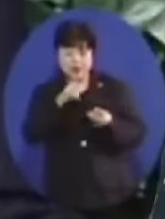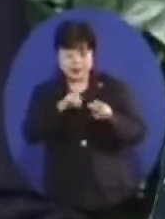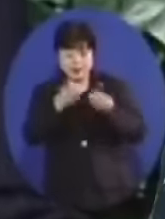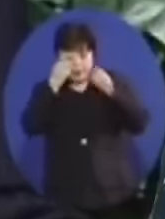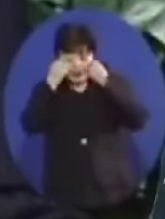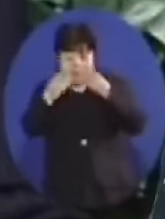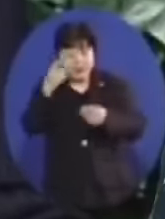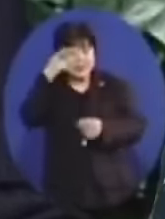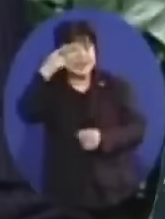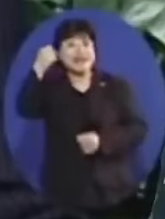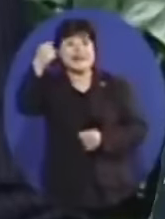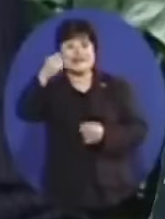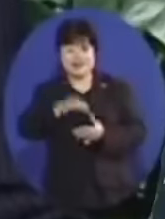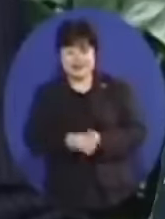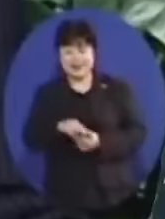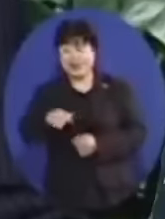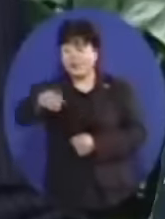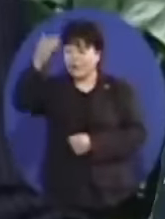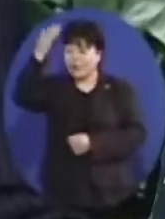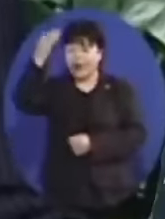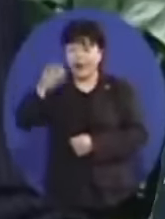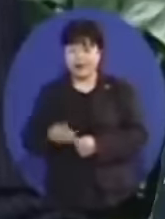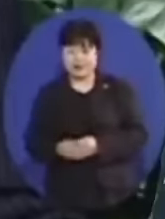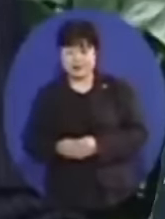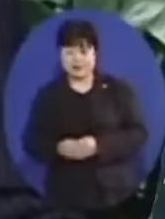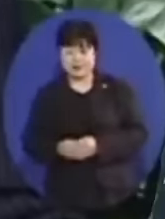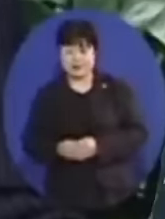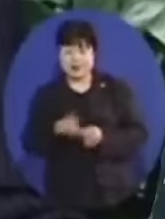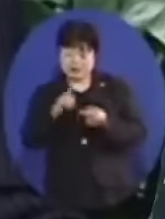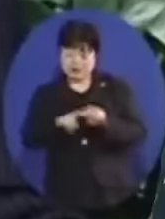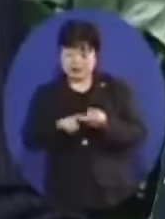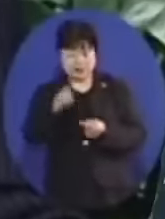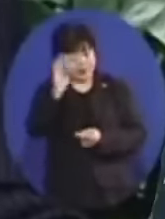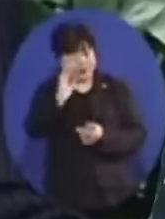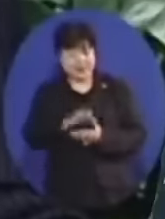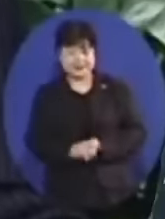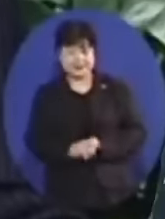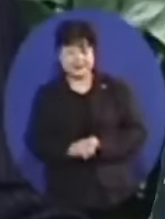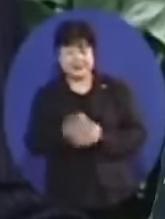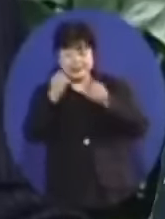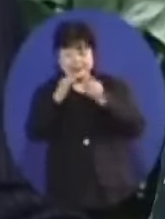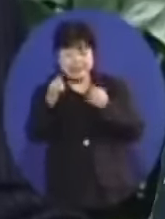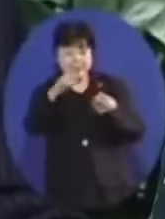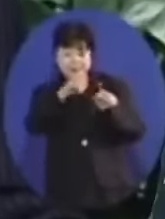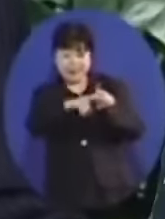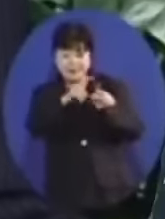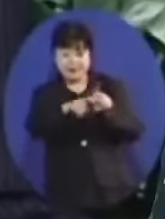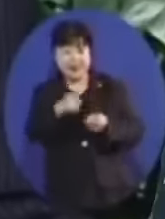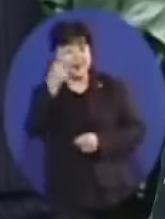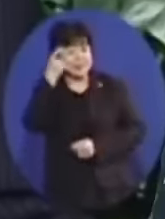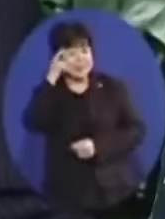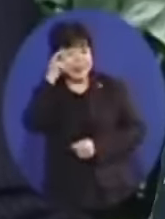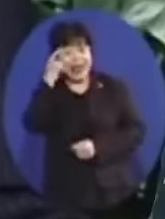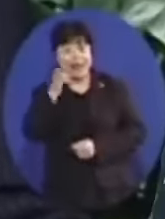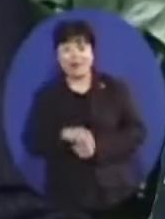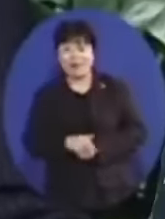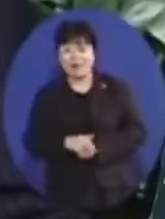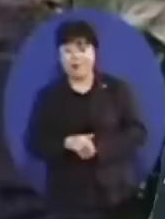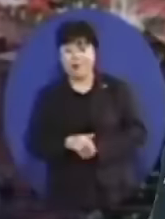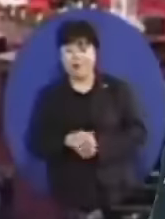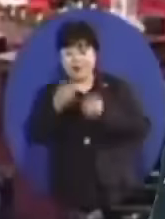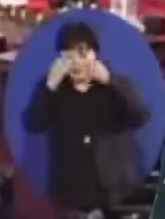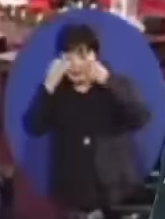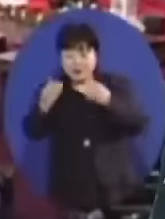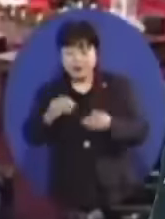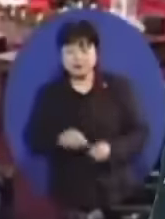돼요. 과거 새 사람이 과거 사람처럼 생각하면 안 됩니다. 새 사람으로 생각하면